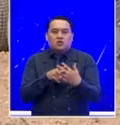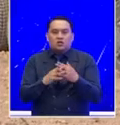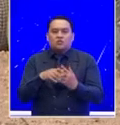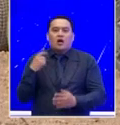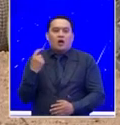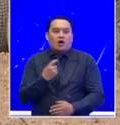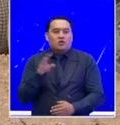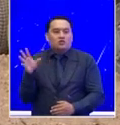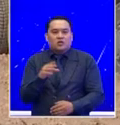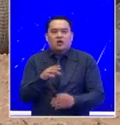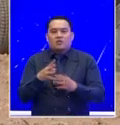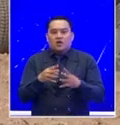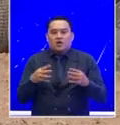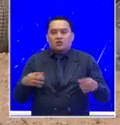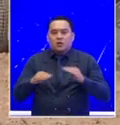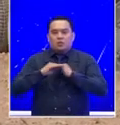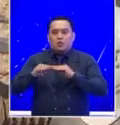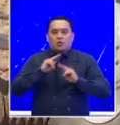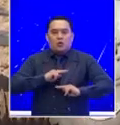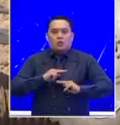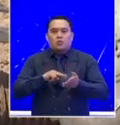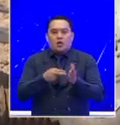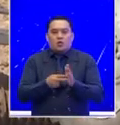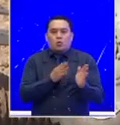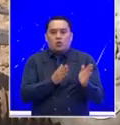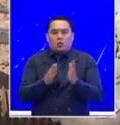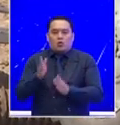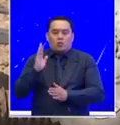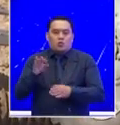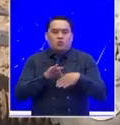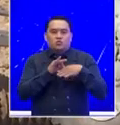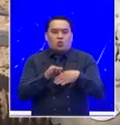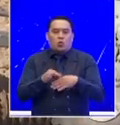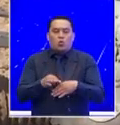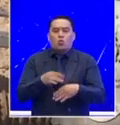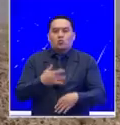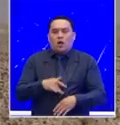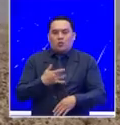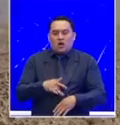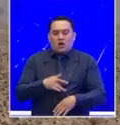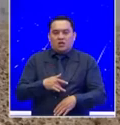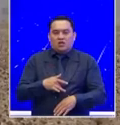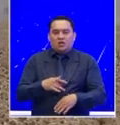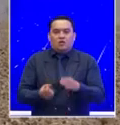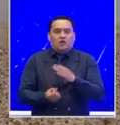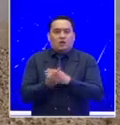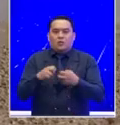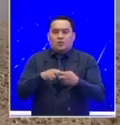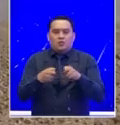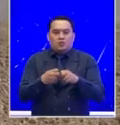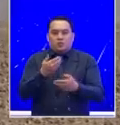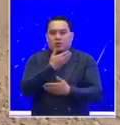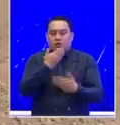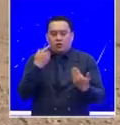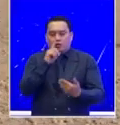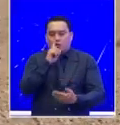хозяйства, все весенние полевые работы пройдут согласно плану. Поставки семян, удобрений и минералов не возникнет преград, говорят в